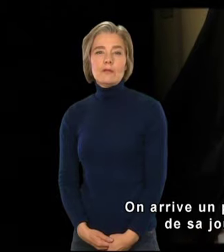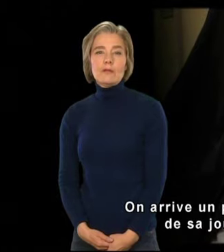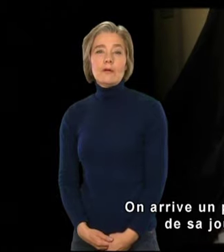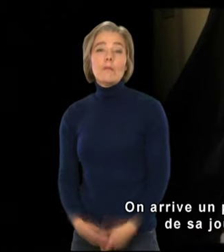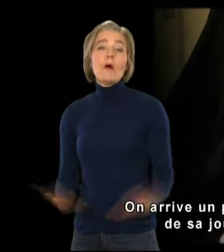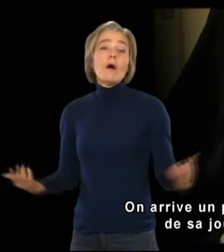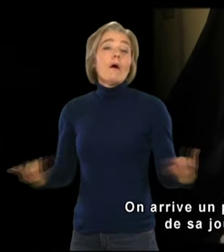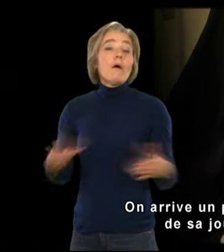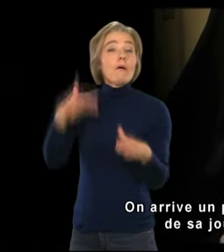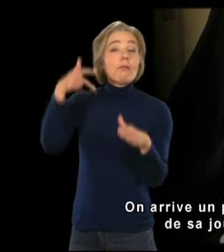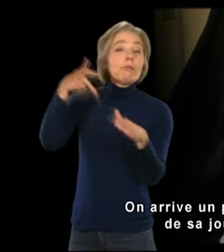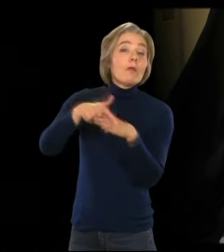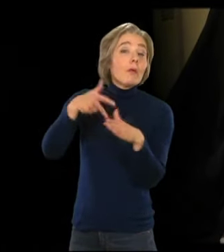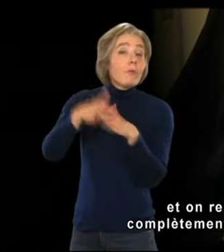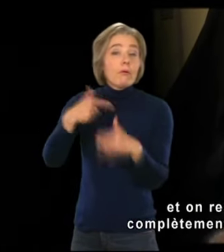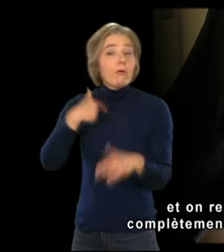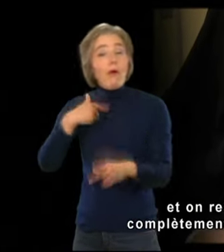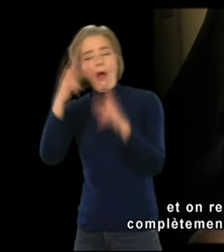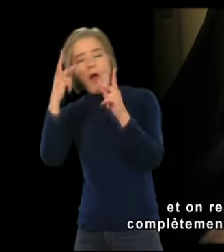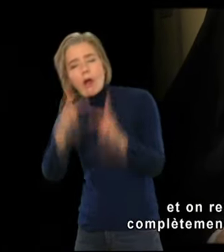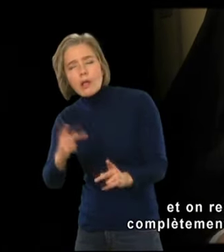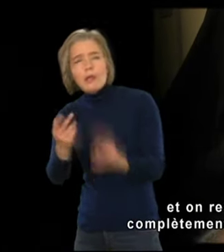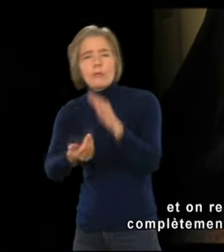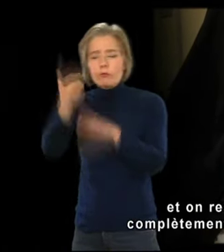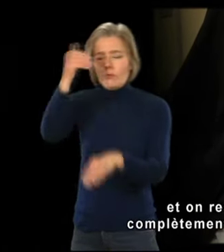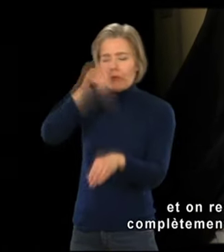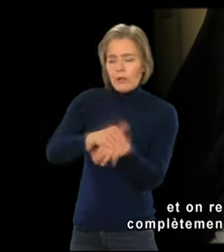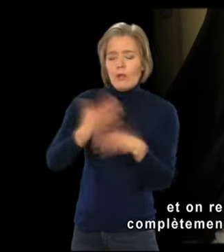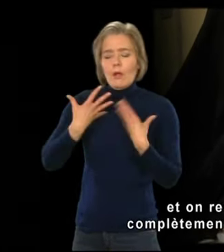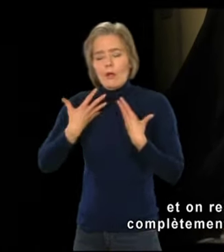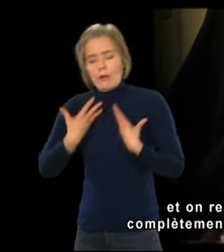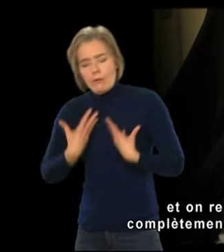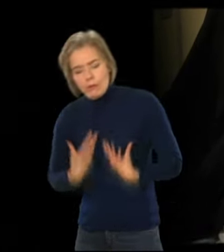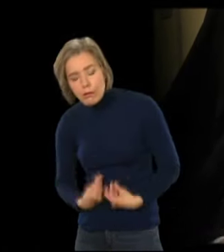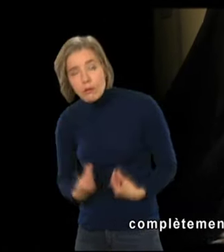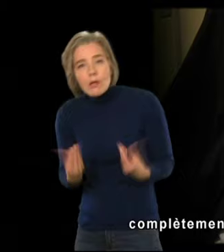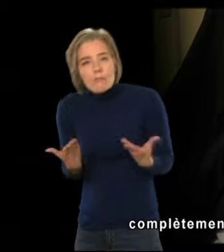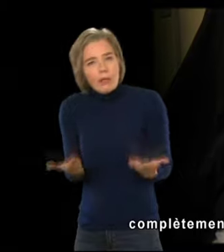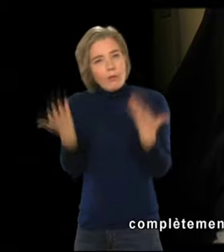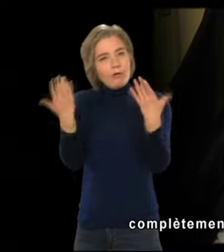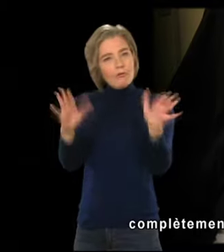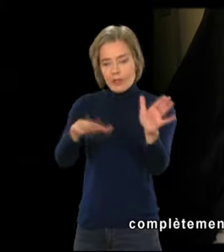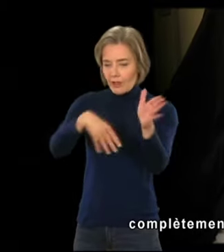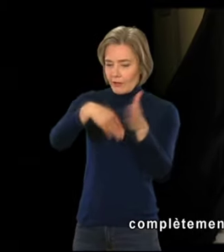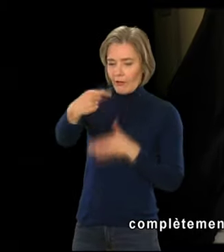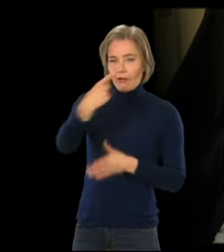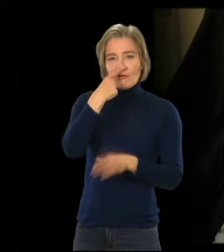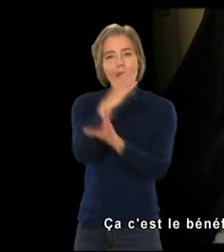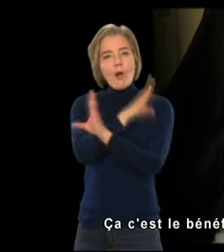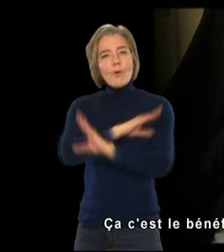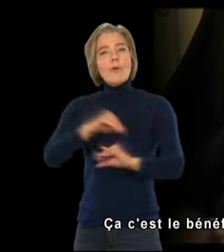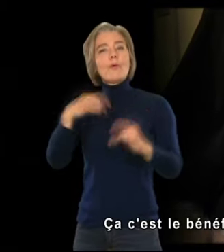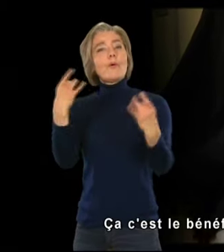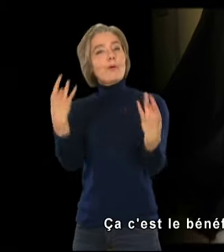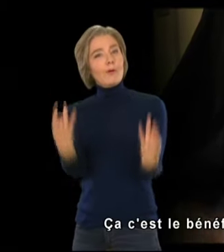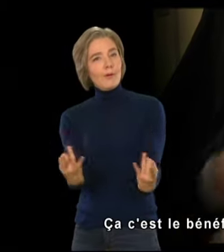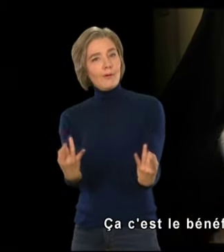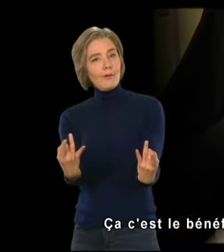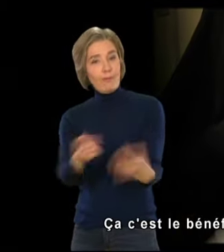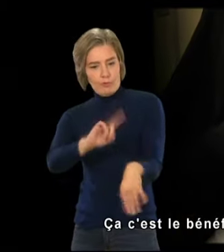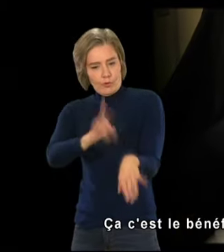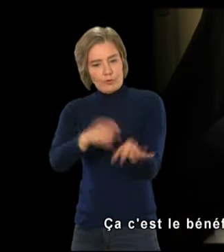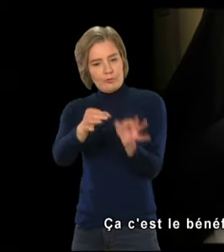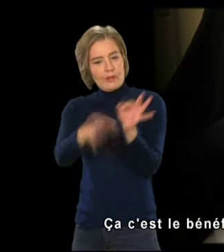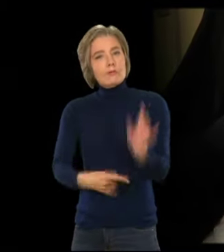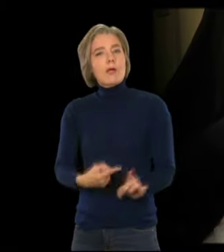arrive un peu fatigué de sa journée et on ressort complètement différent, complètement détendu. Ça, c'est le bénéfice